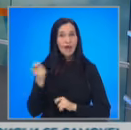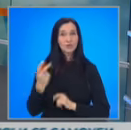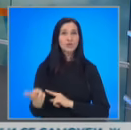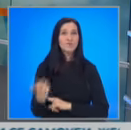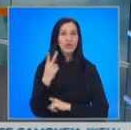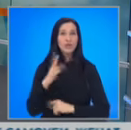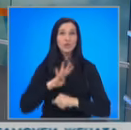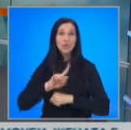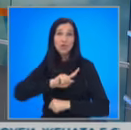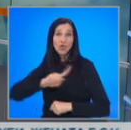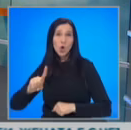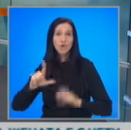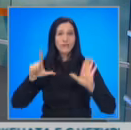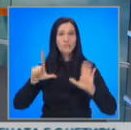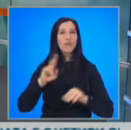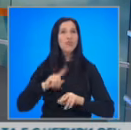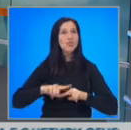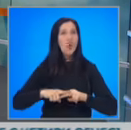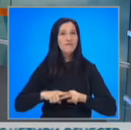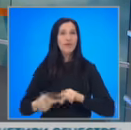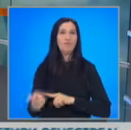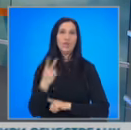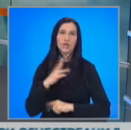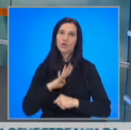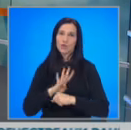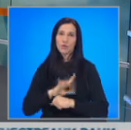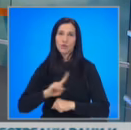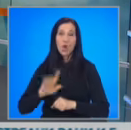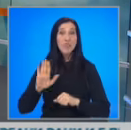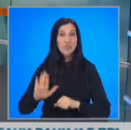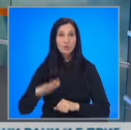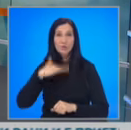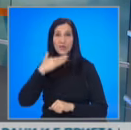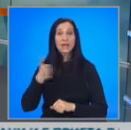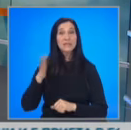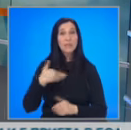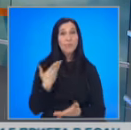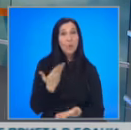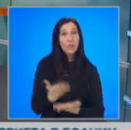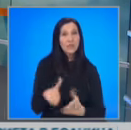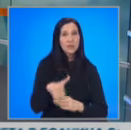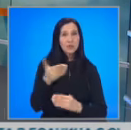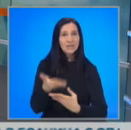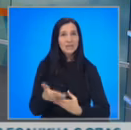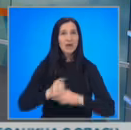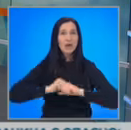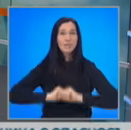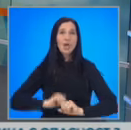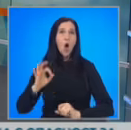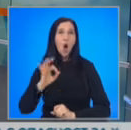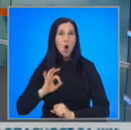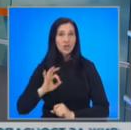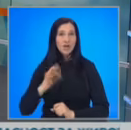август 2014 до 7 ноември 2014. До него се стига след подадената оставка на кабинета